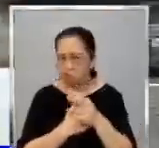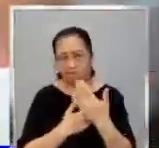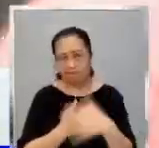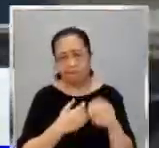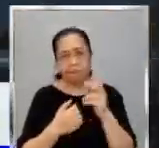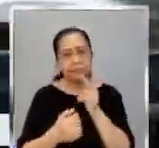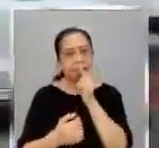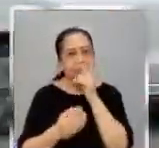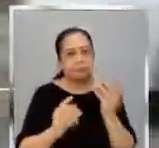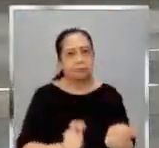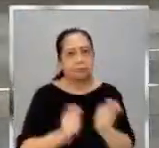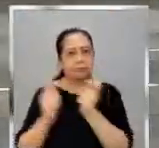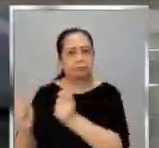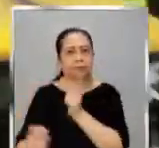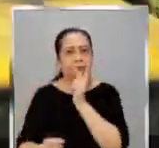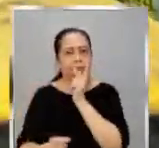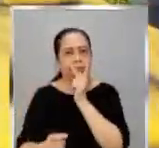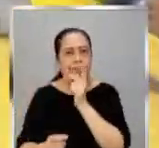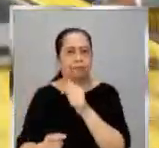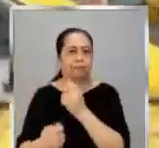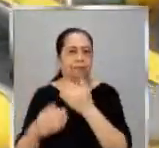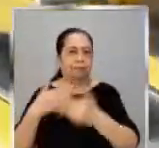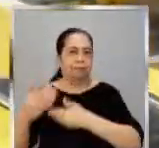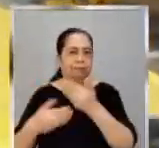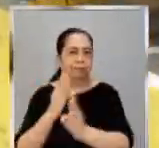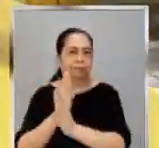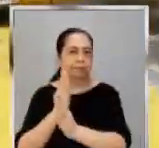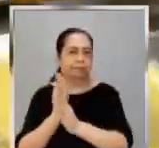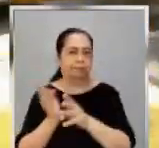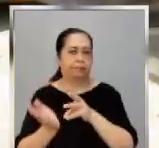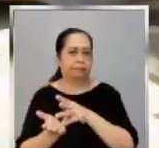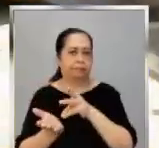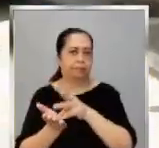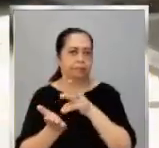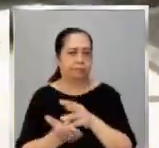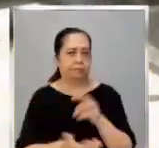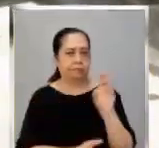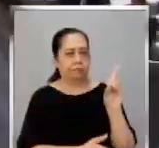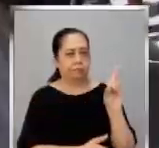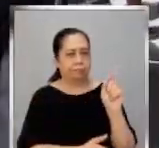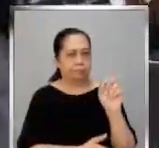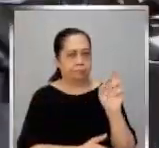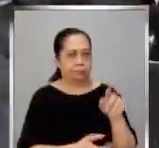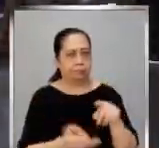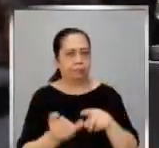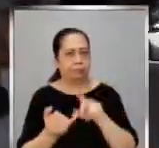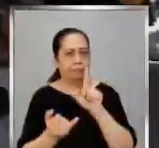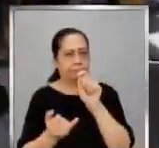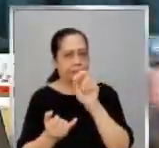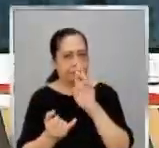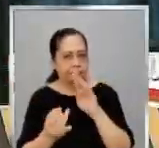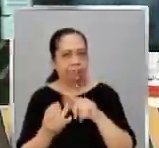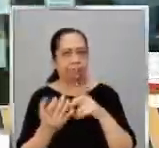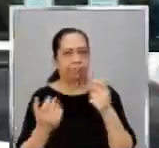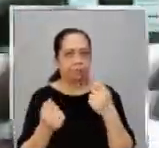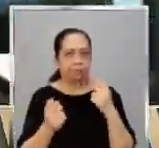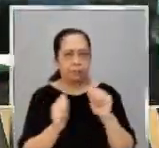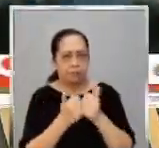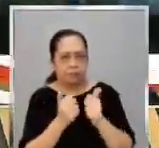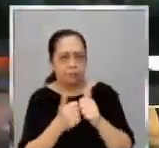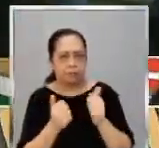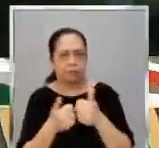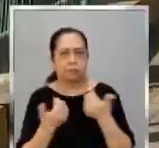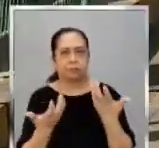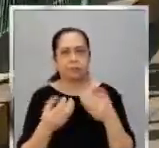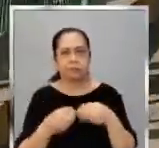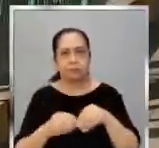i-privatize ang operasyon ng bus carousel. Ang DOTR at LTFRB ay gagawa ng programa kung paano madidistribute